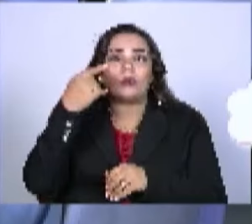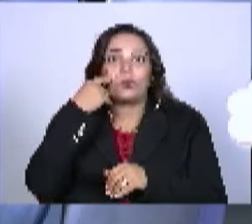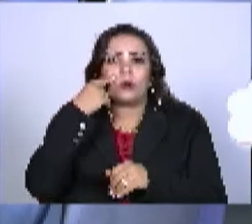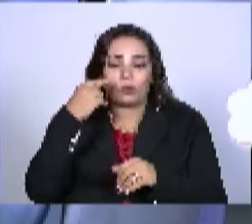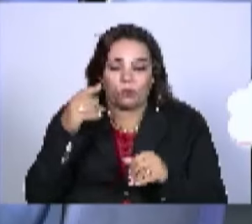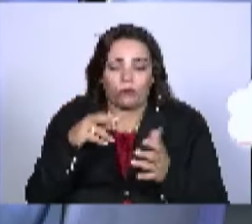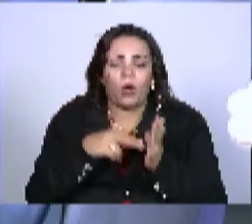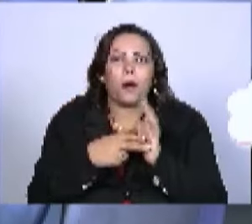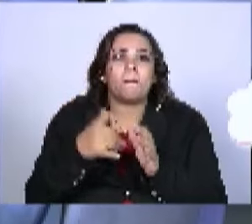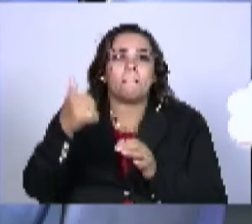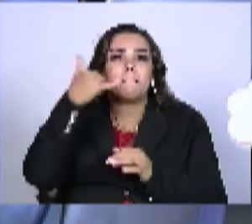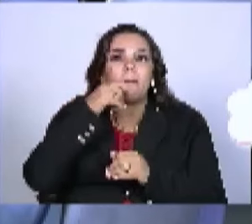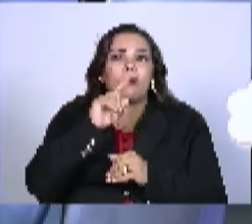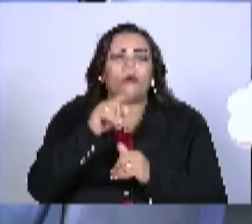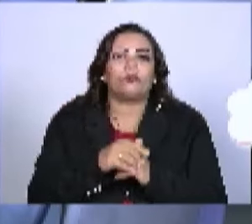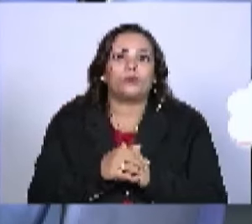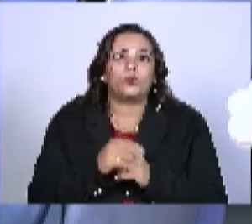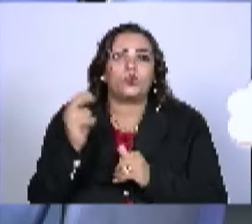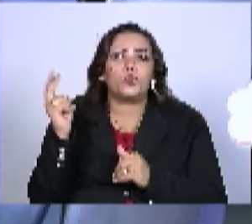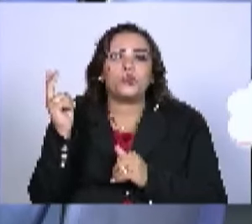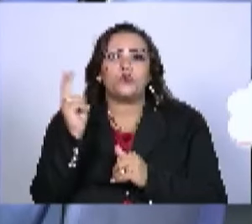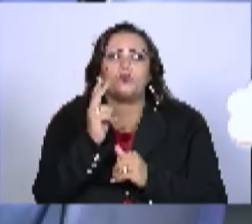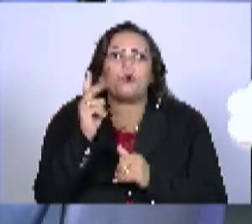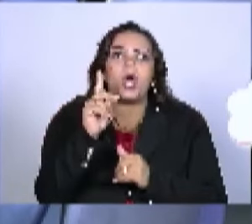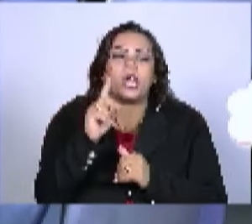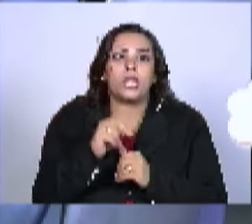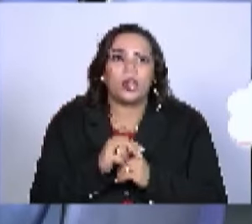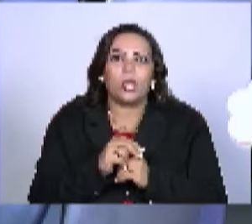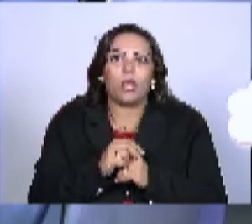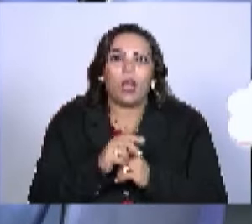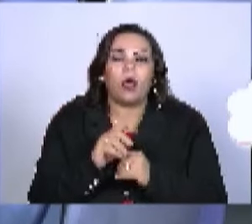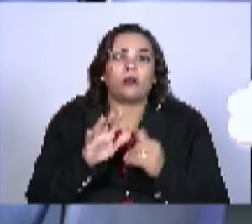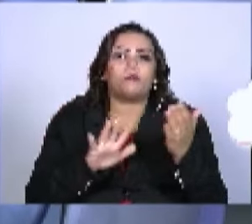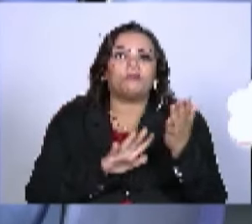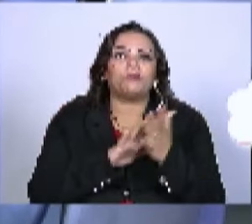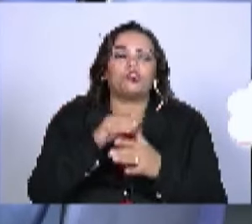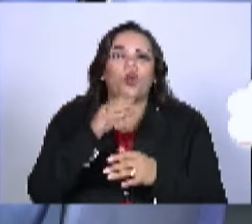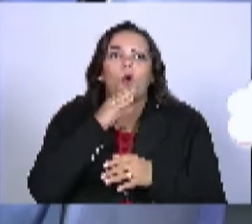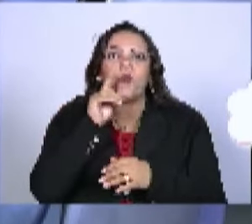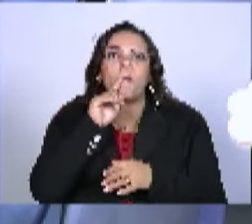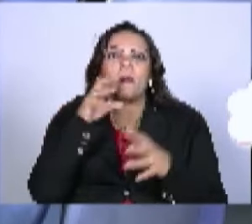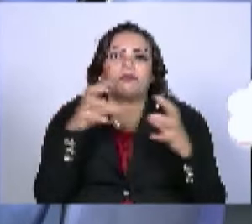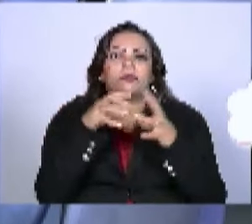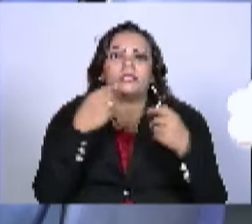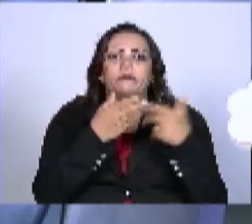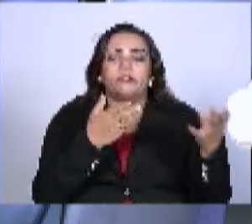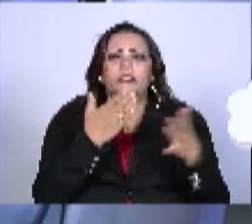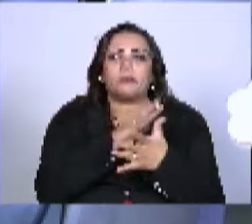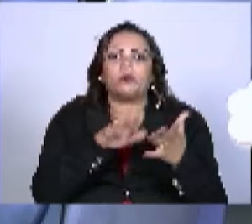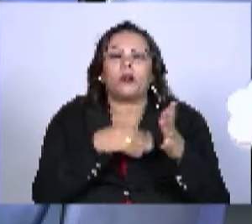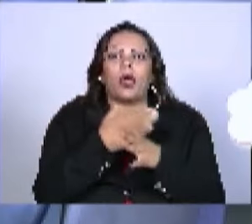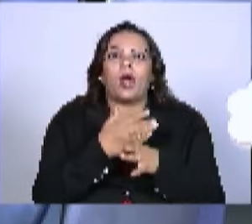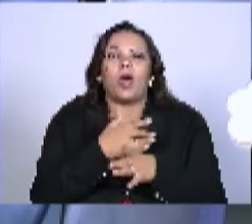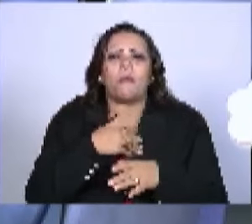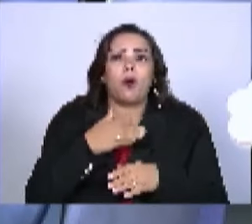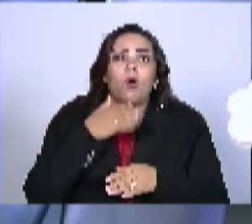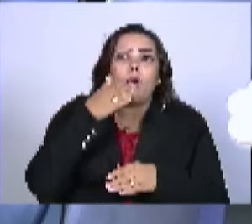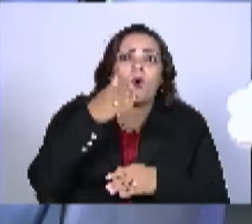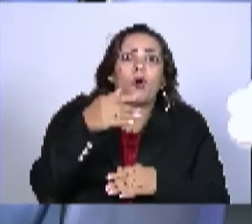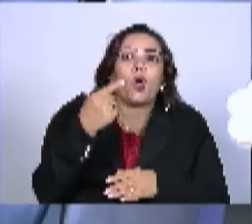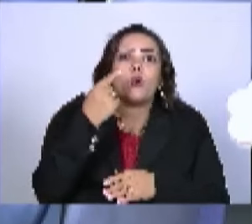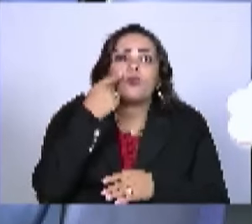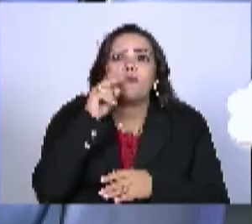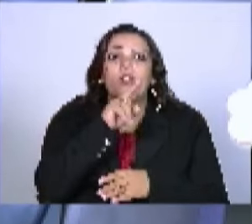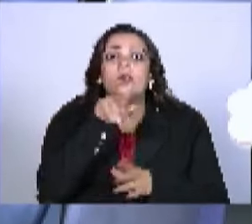عليه هو مش بيرد يومين وانا كنت على خلاف مع اهله بسبب المشاكل اللي حصلت وقتها لجات لهم عشان